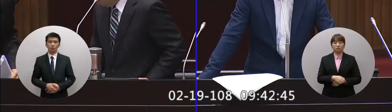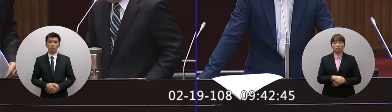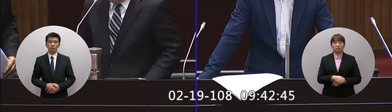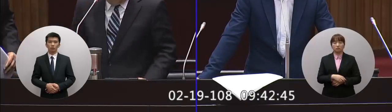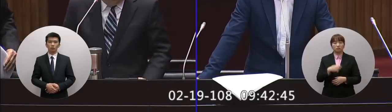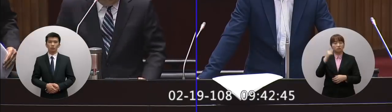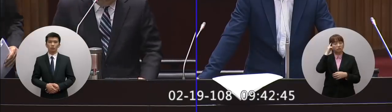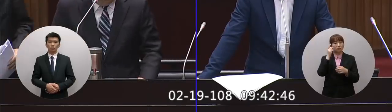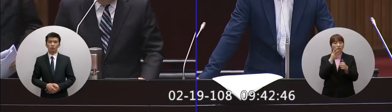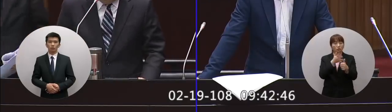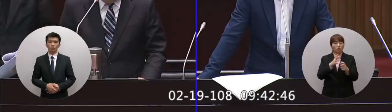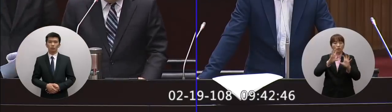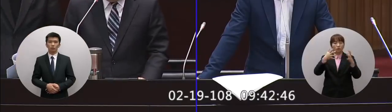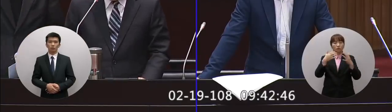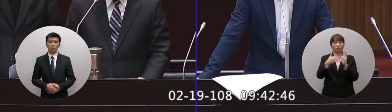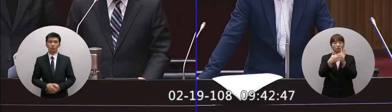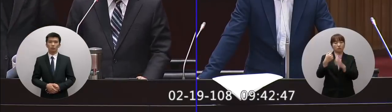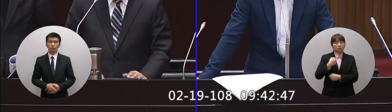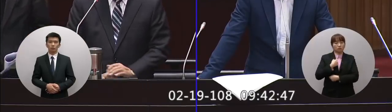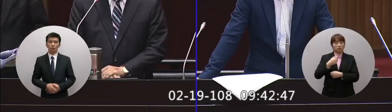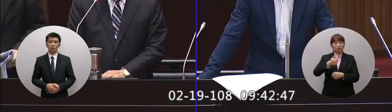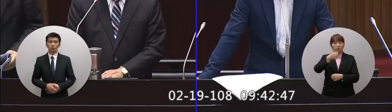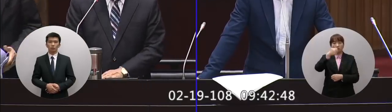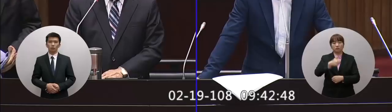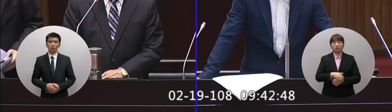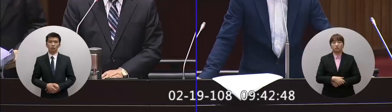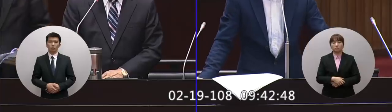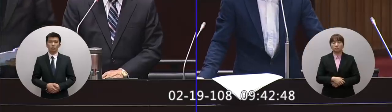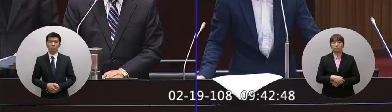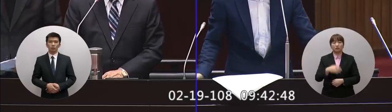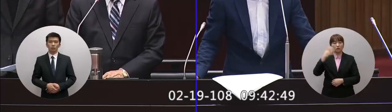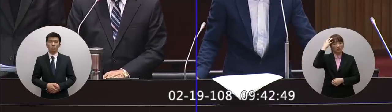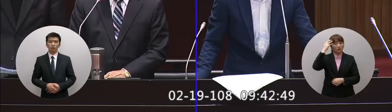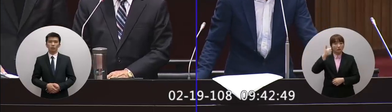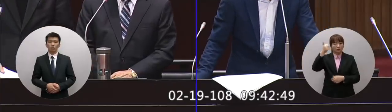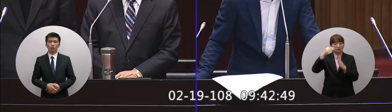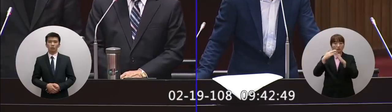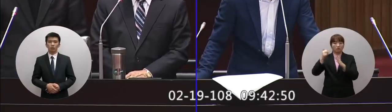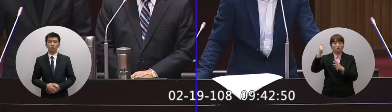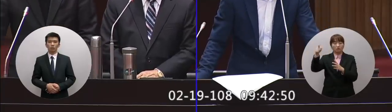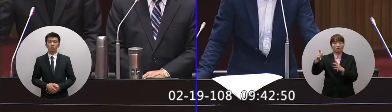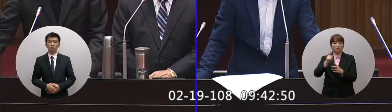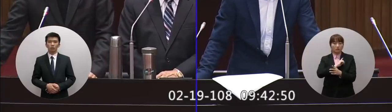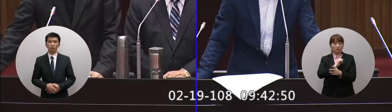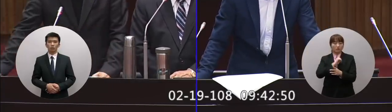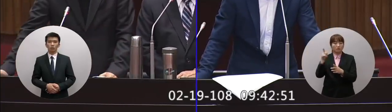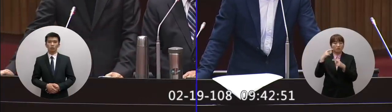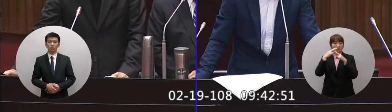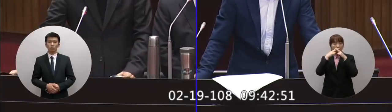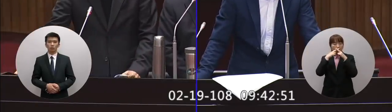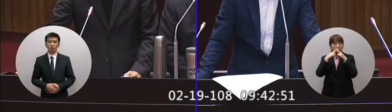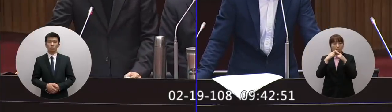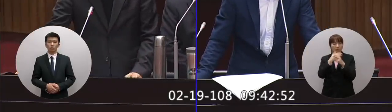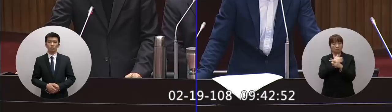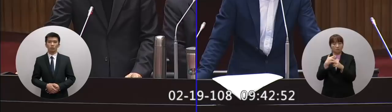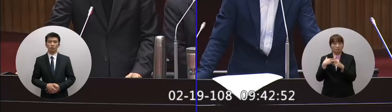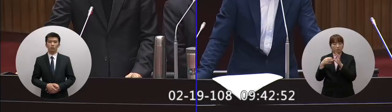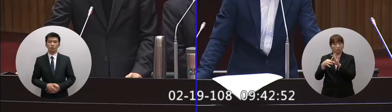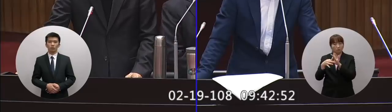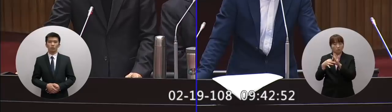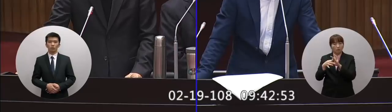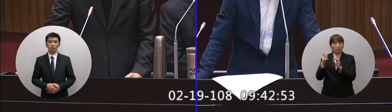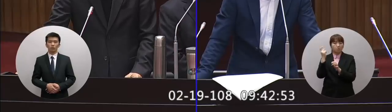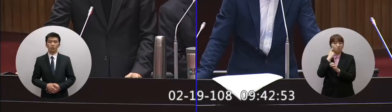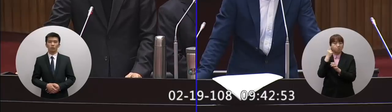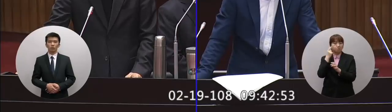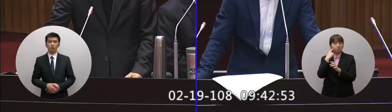我想请问国防部长，柯文哲市长他是他有他秘密管道，还是他在